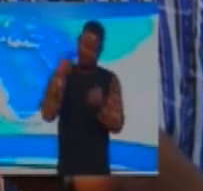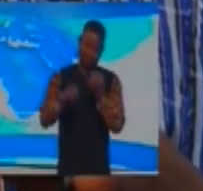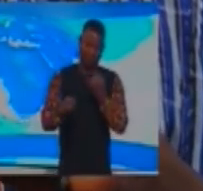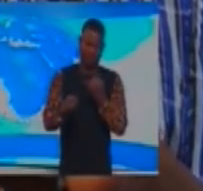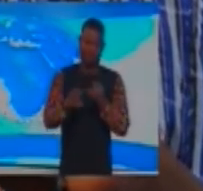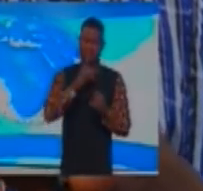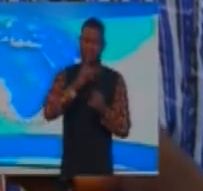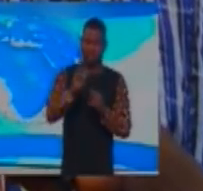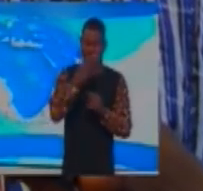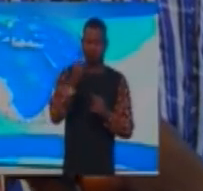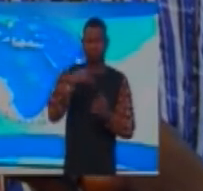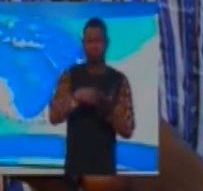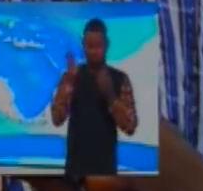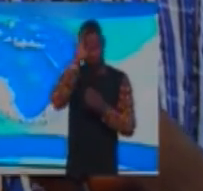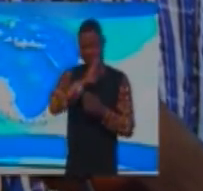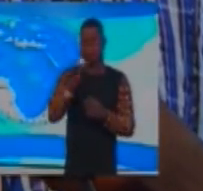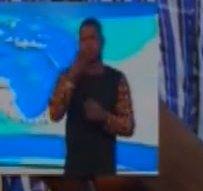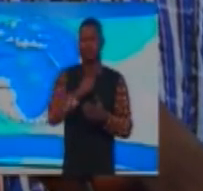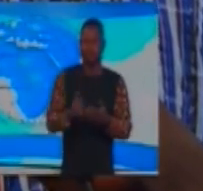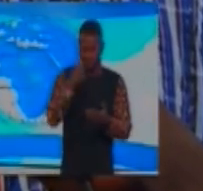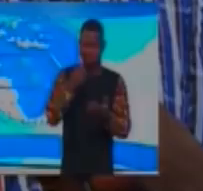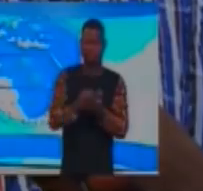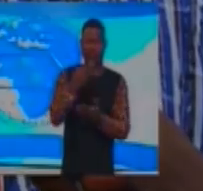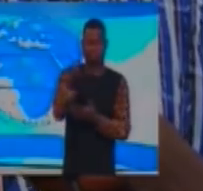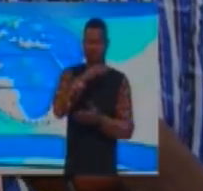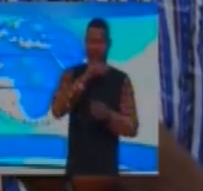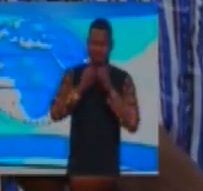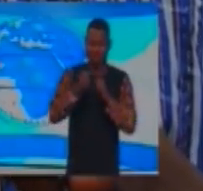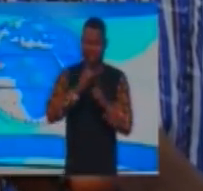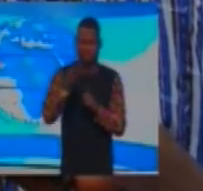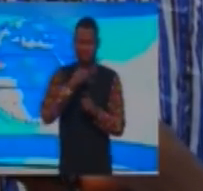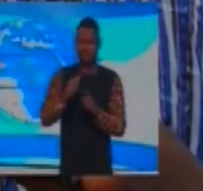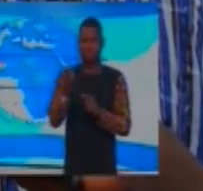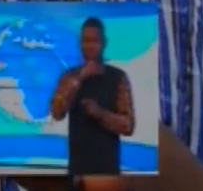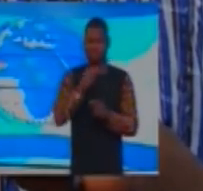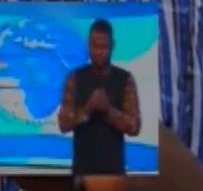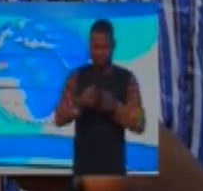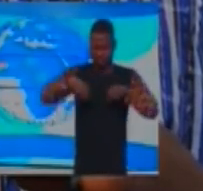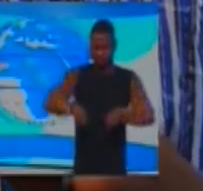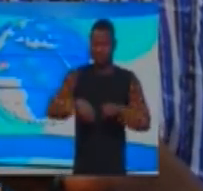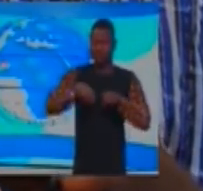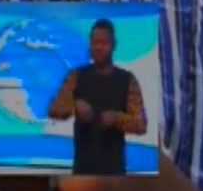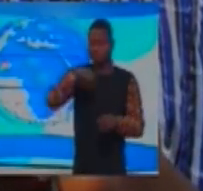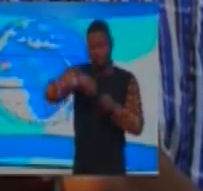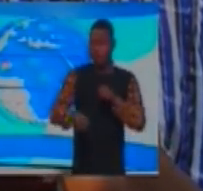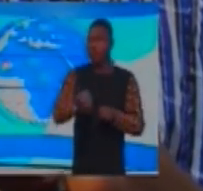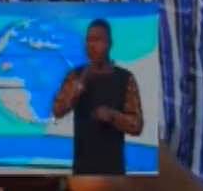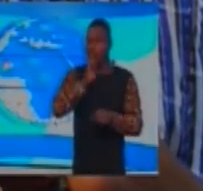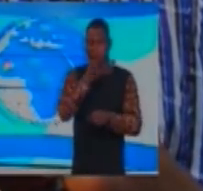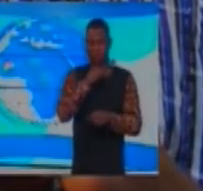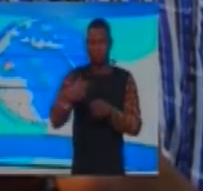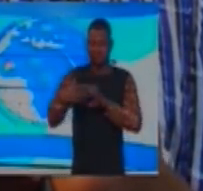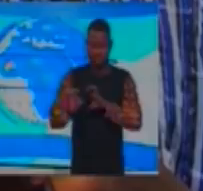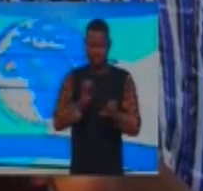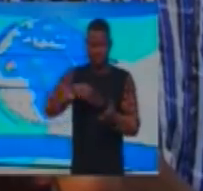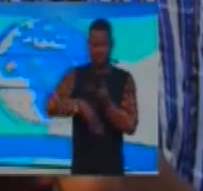sont à la recherche de financement. Il faut également parler des questions de forage qui sont en voie de réalisation dans les différents villages. Donc je crois